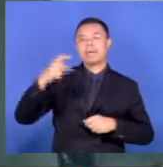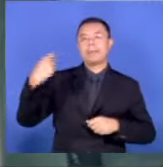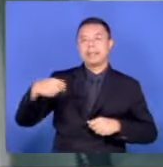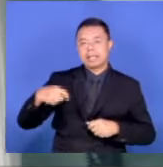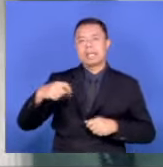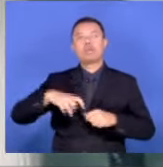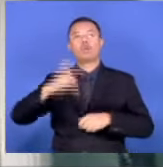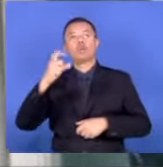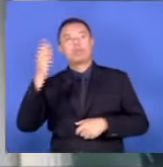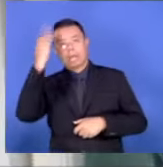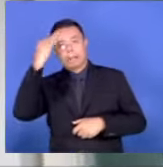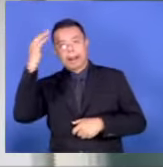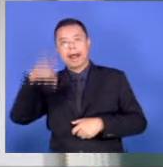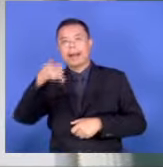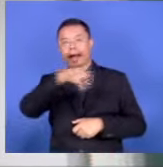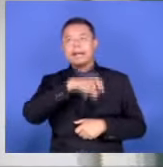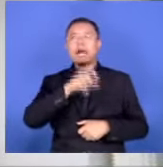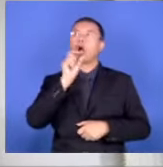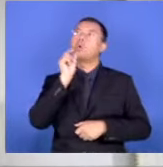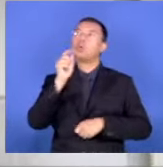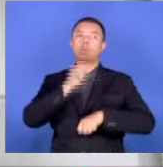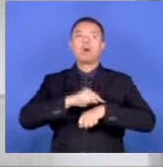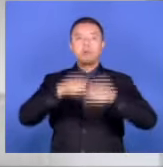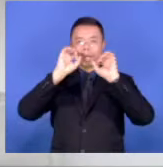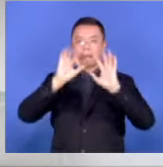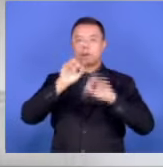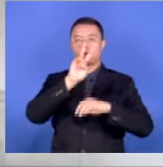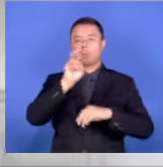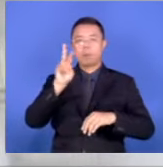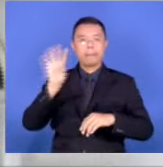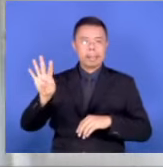daerah selama masa kampanye pemilu 2024.